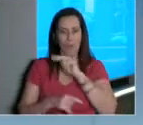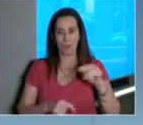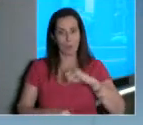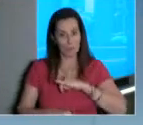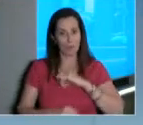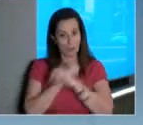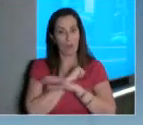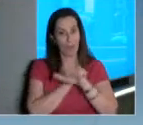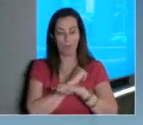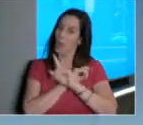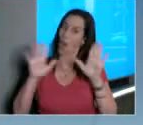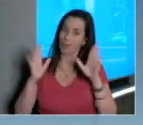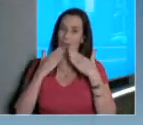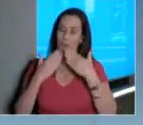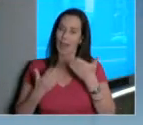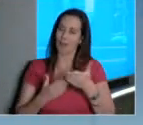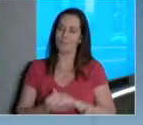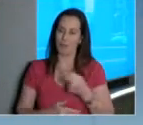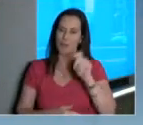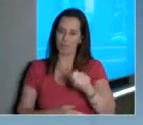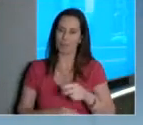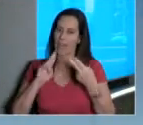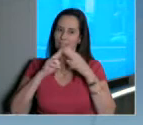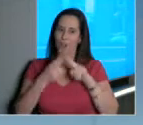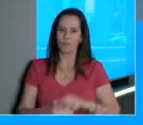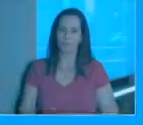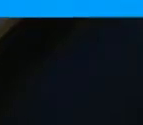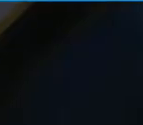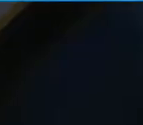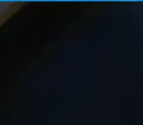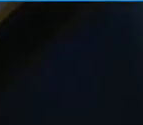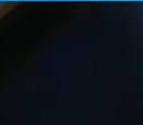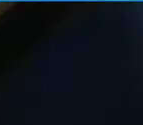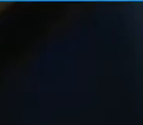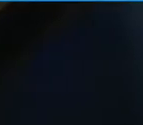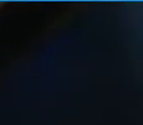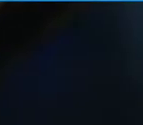על הנושאים שמעניינים את הסטודנטים, וכנראה שלא רק. תודה רבה לכם כאן בערוץ כנסת. להתראות.